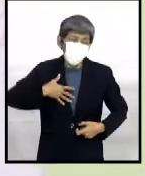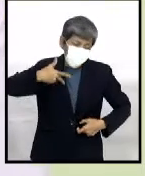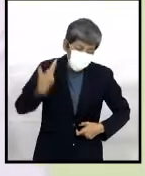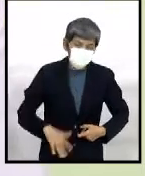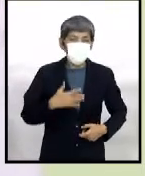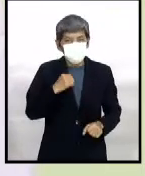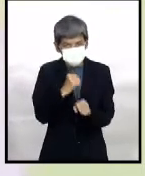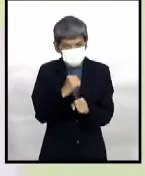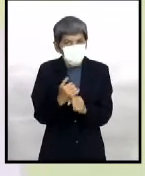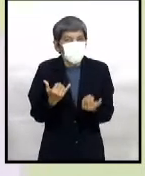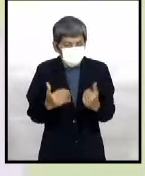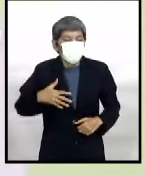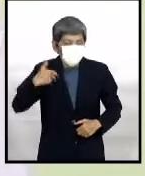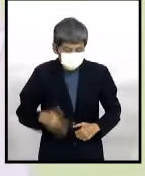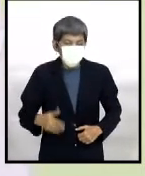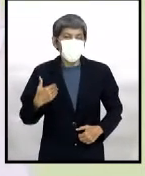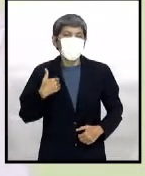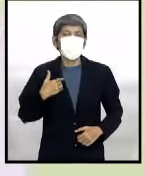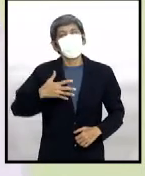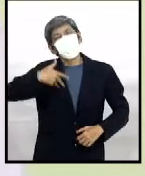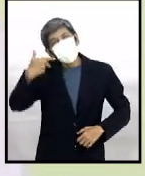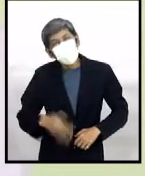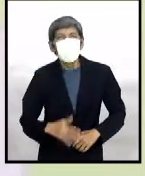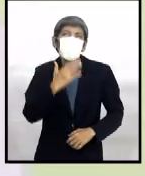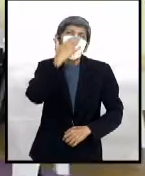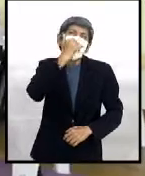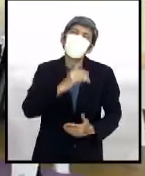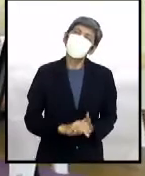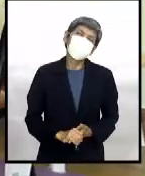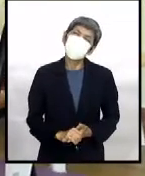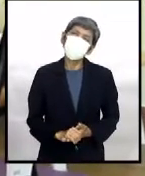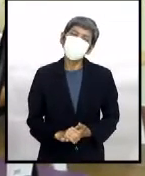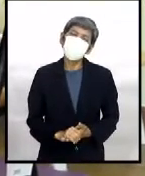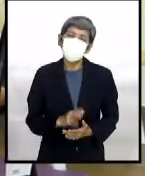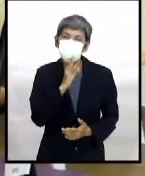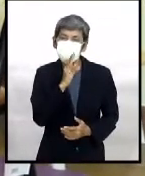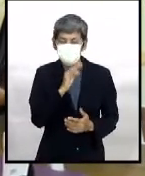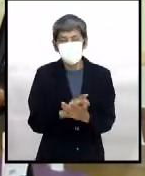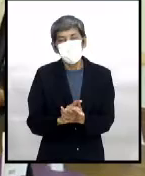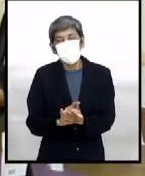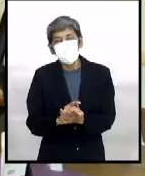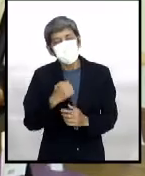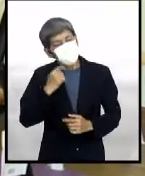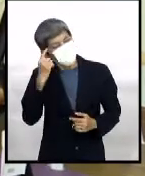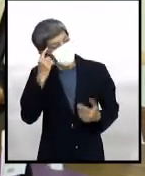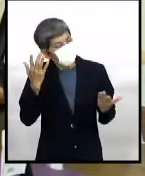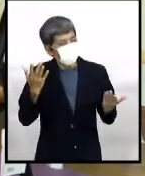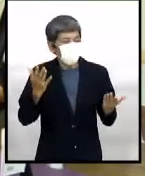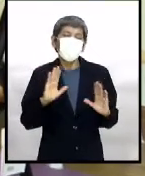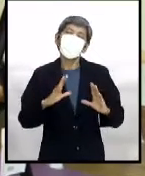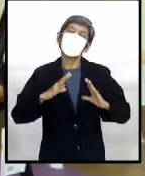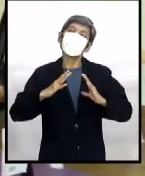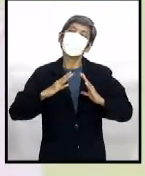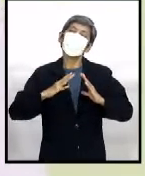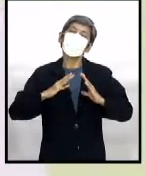คือที่เรากำลังทำอยู่ปัจจุบันเนี่ยท้อมากท้อเพราะว่าอย่างเรื่องถ้ากำลังทำงานเพลงแล้วท้อคิดไม่ออกพักซะ